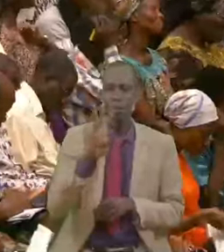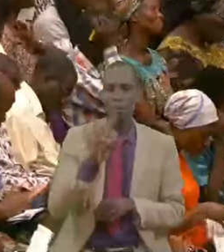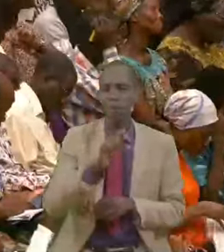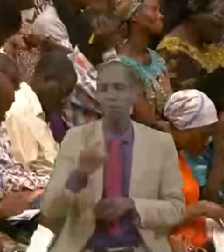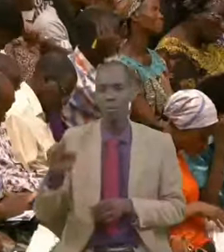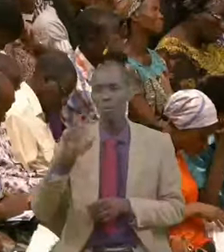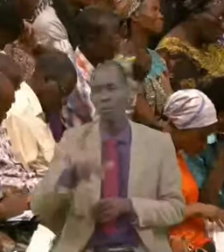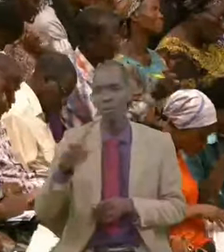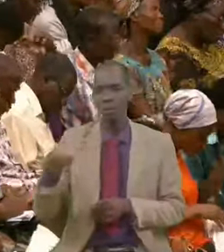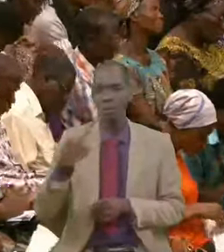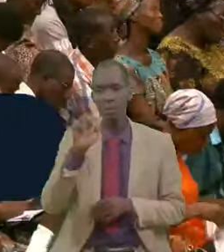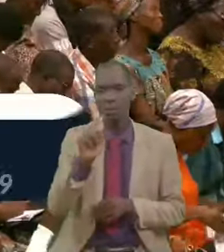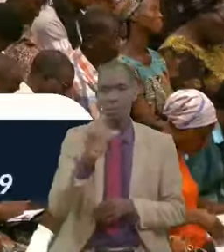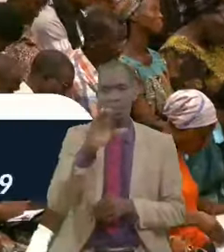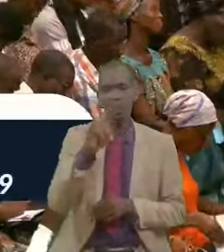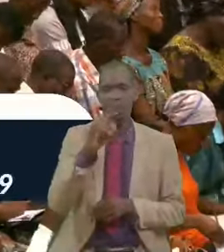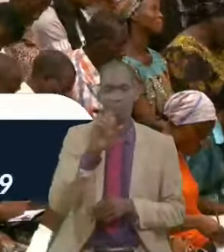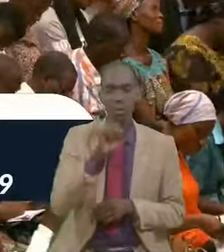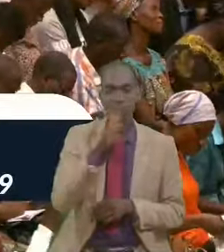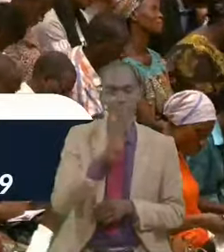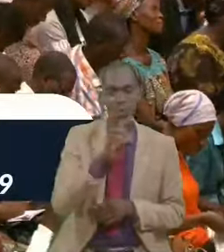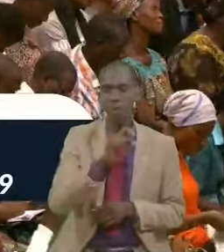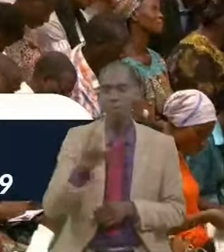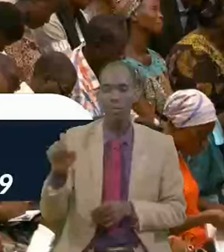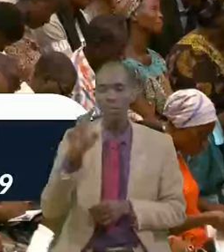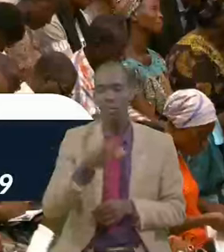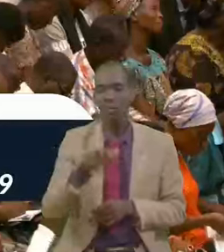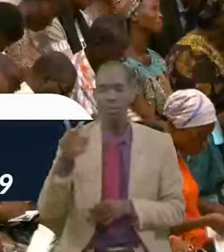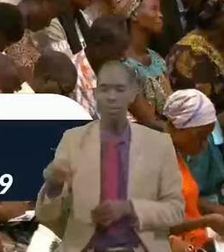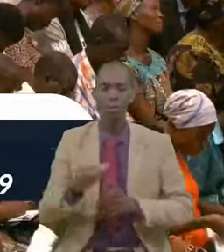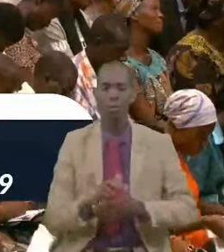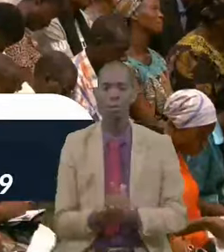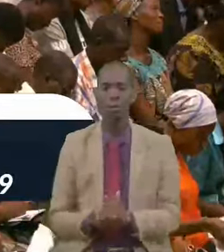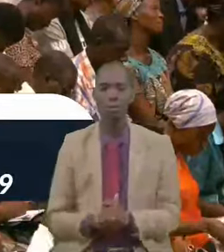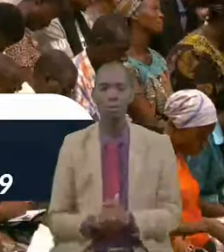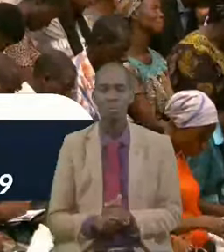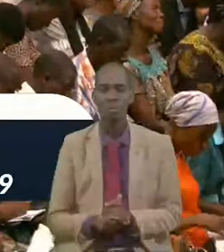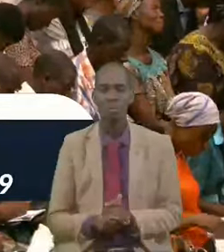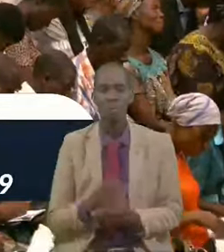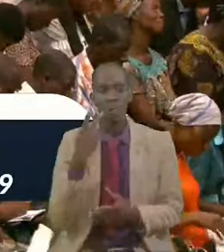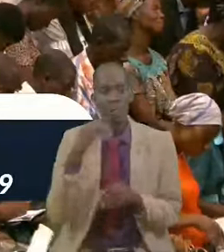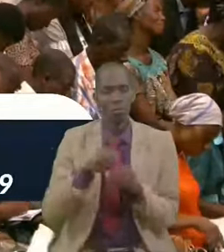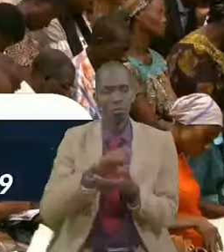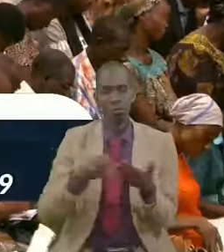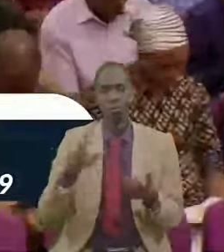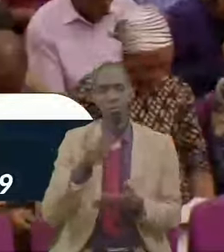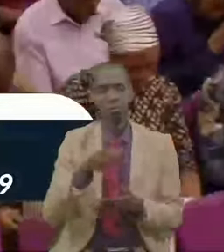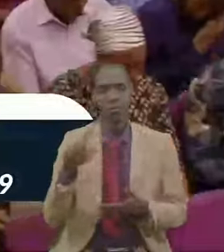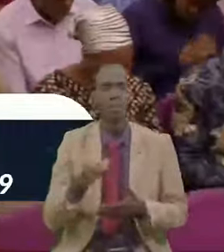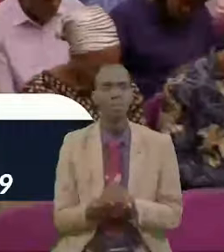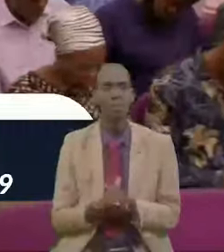verset 33. Actes 4, verset 33. Voilà le verset 33 ici.